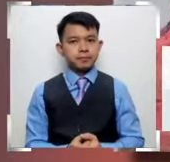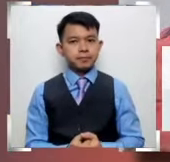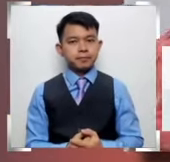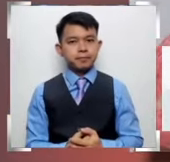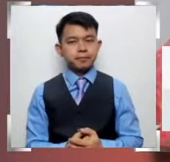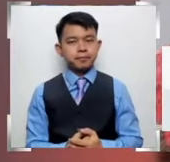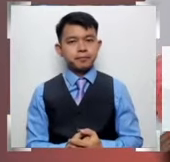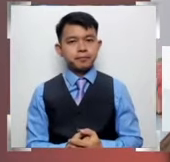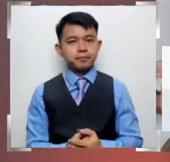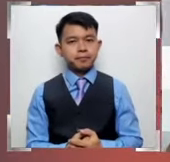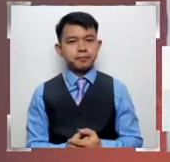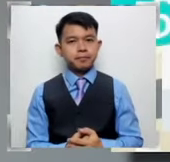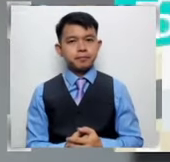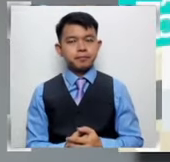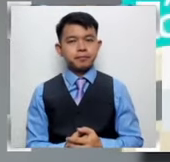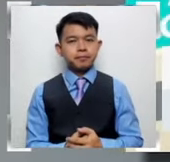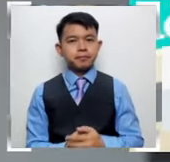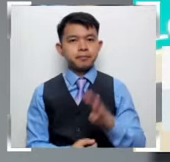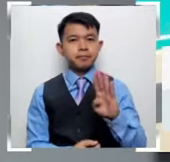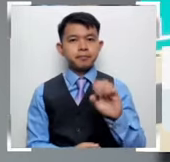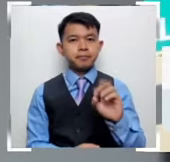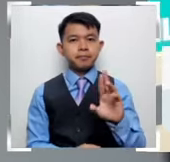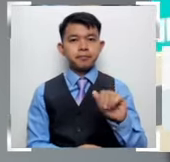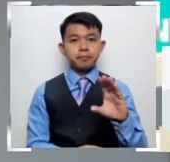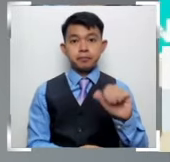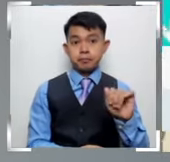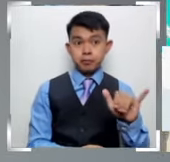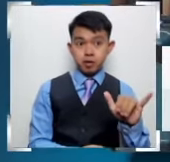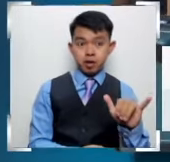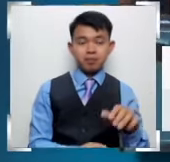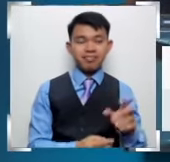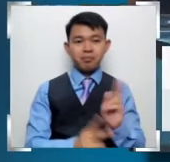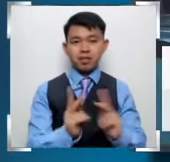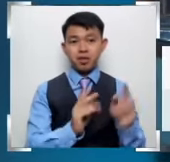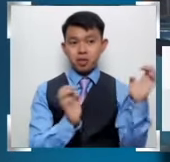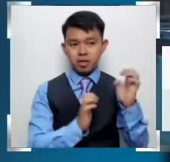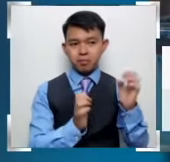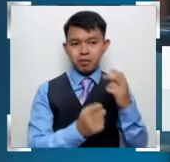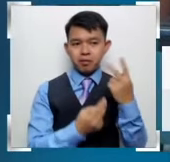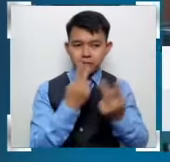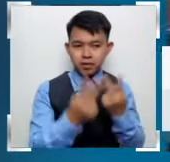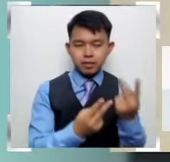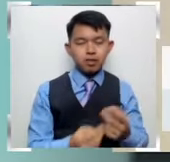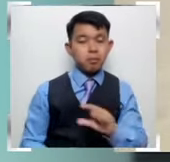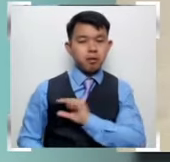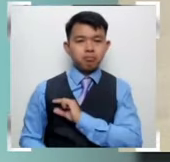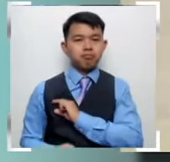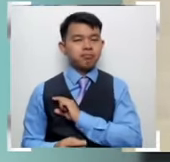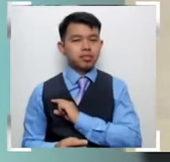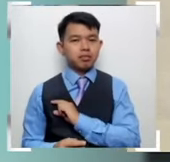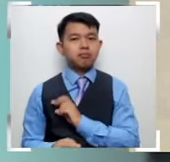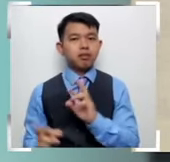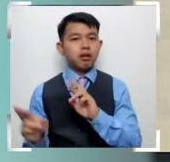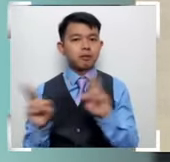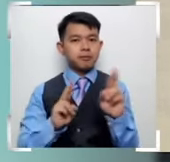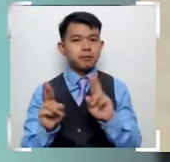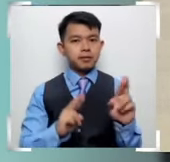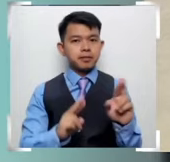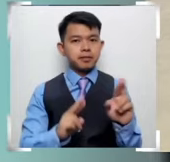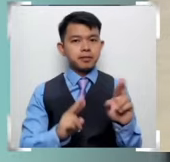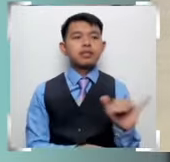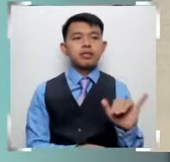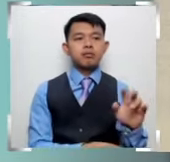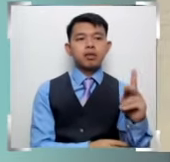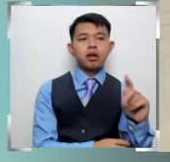turista ngayong Semana Santa, naka-alerto na rin ang airport police. Ganon din ang mga police sa Calibo International Airport.